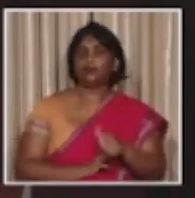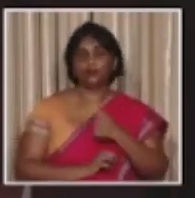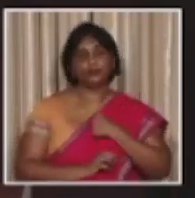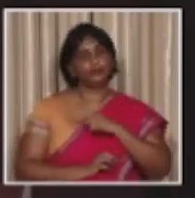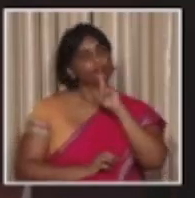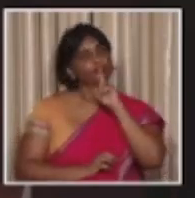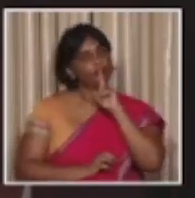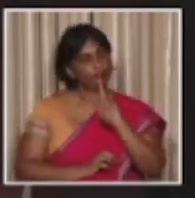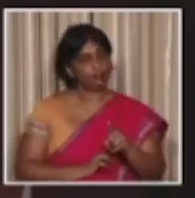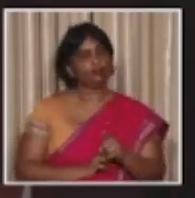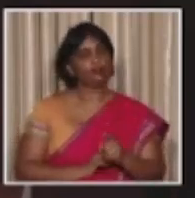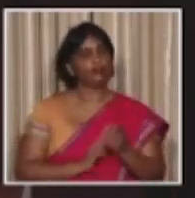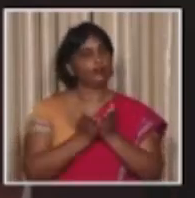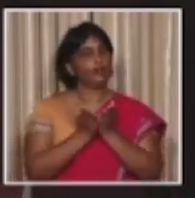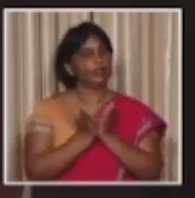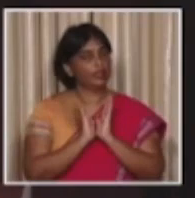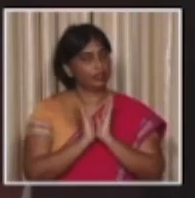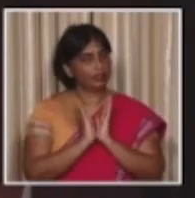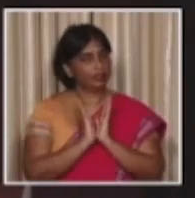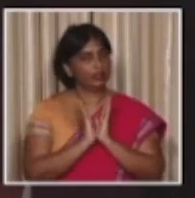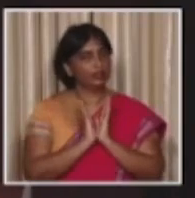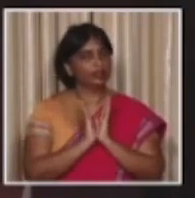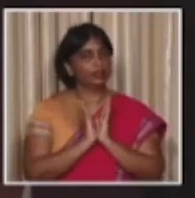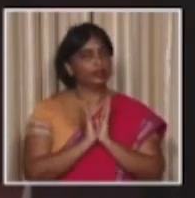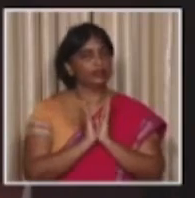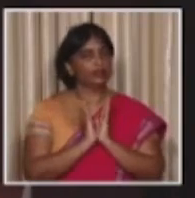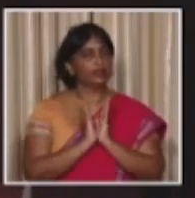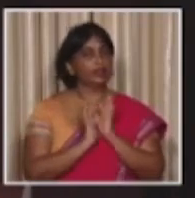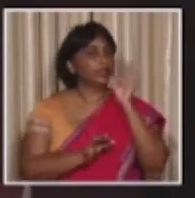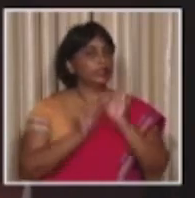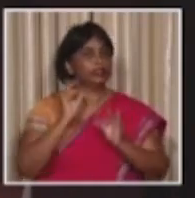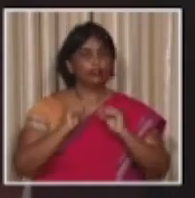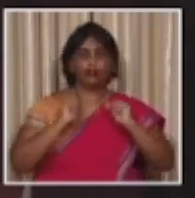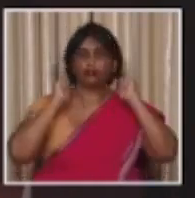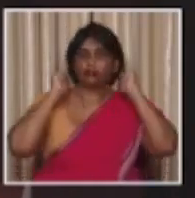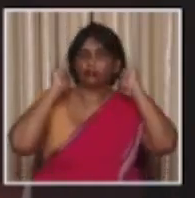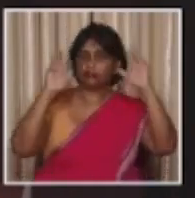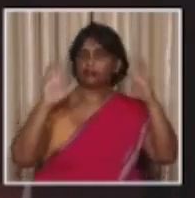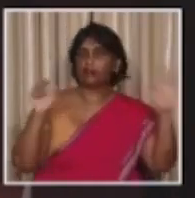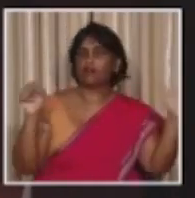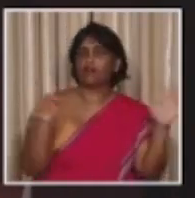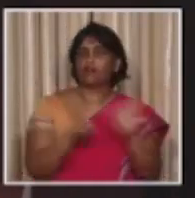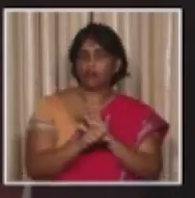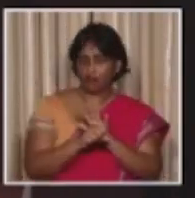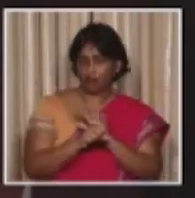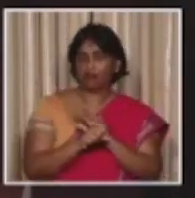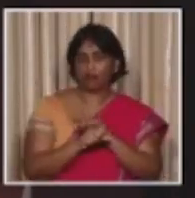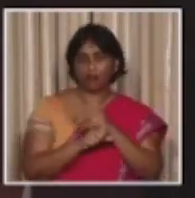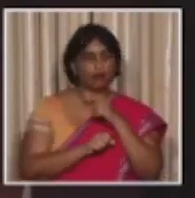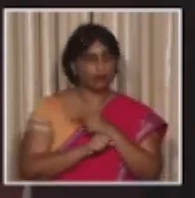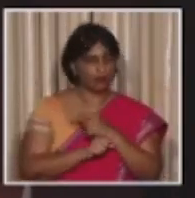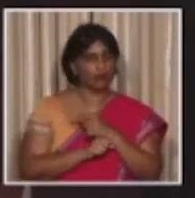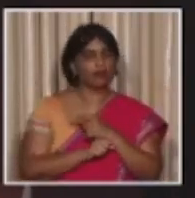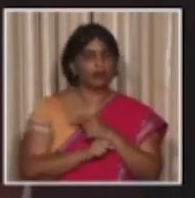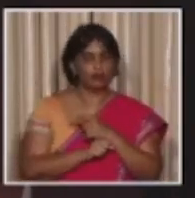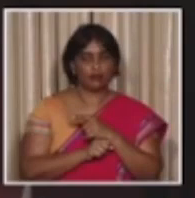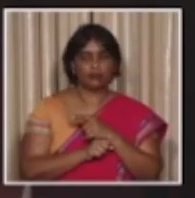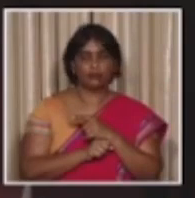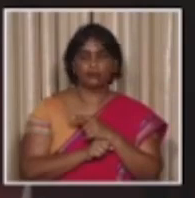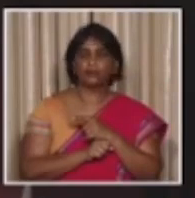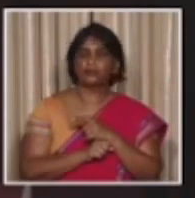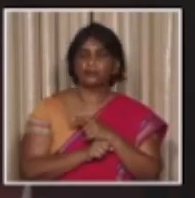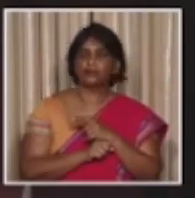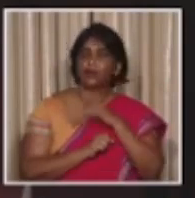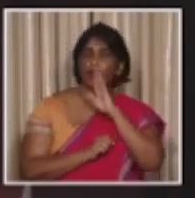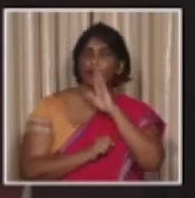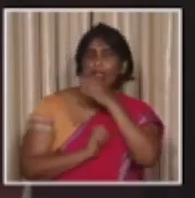කරොත් ඉන්දියාව කිරිවලින් ස්වයංපෝෂිත භාවයේ තහවුරු කරලා තිබෙනවා. වර්ගීස් කුරියන්